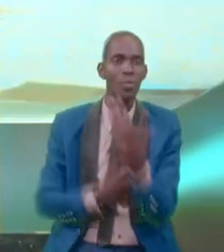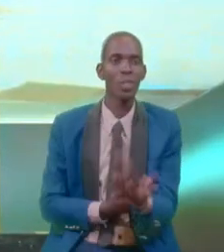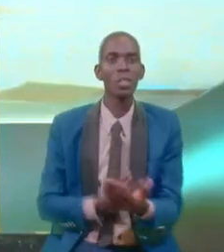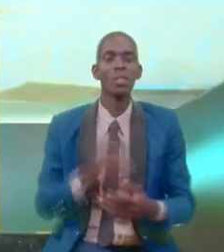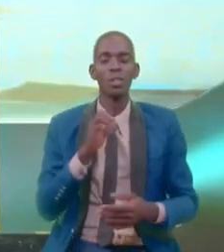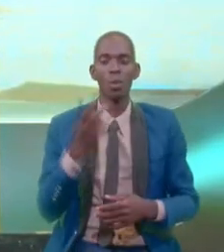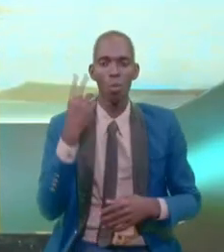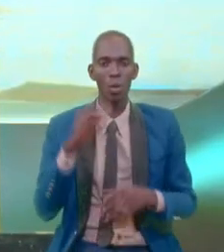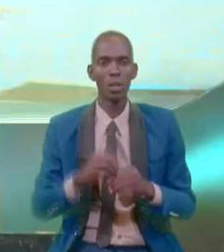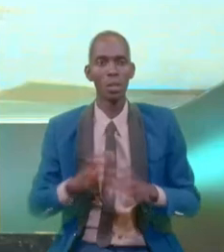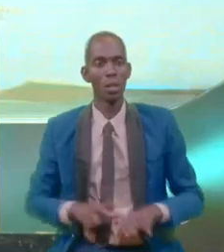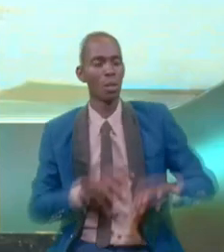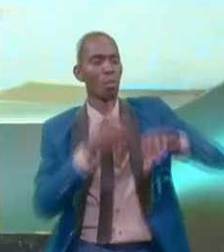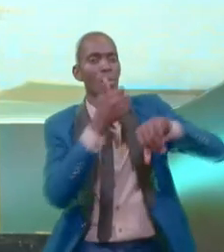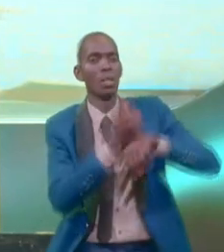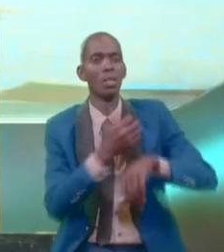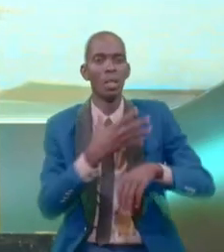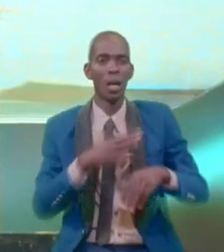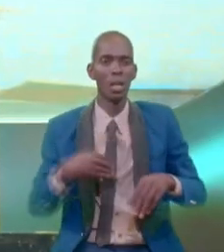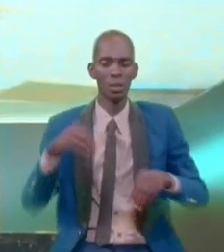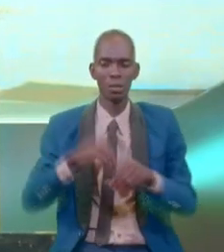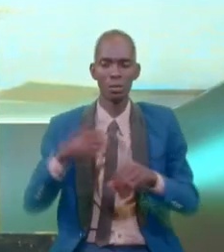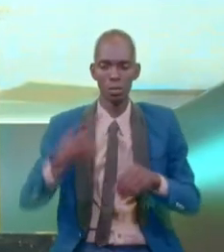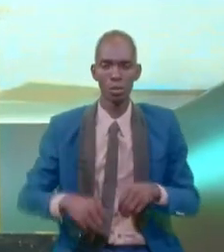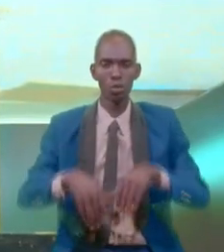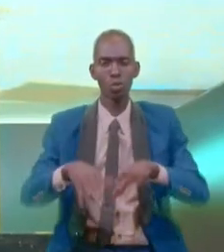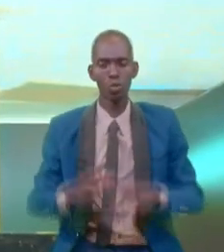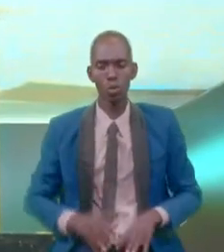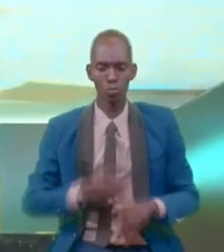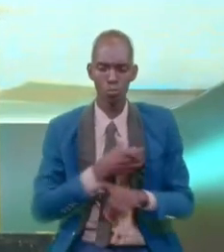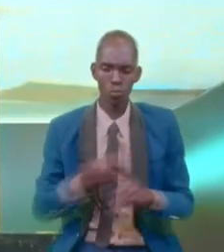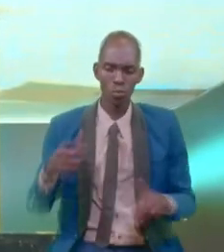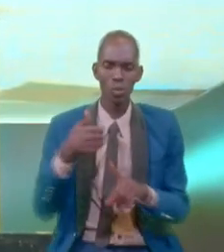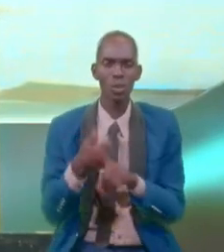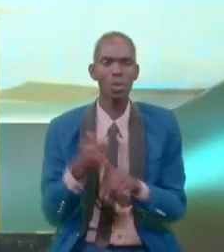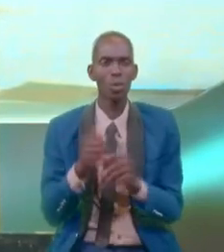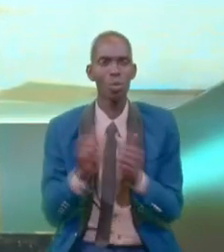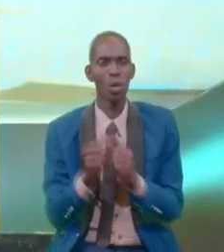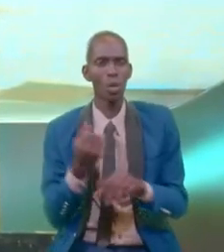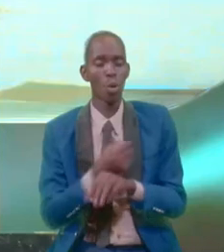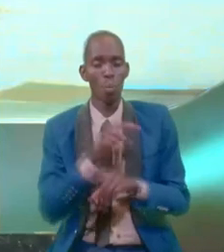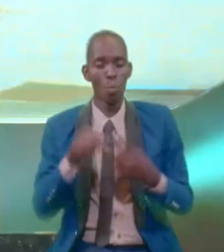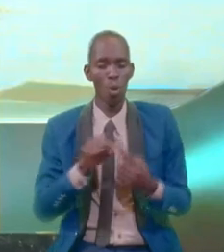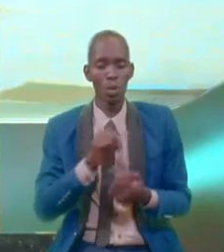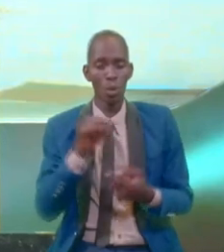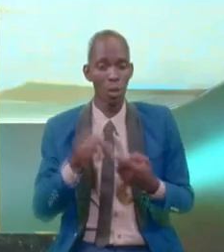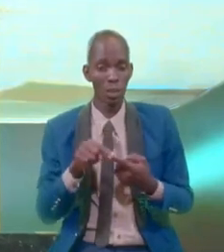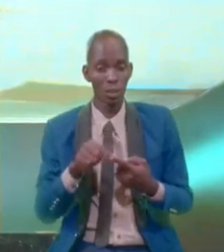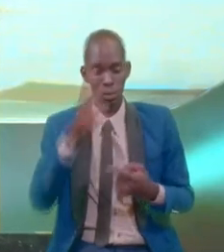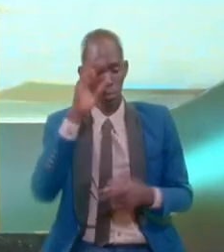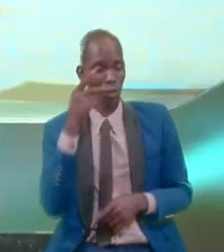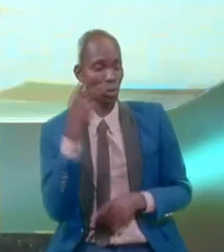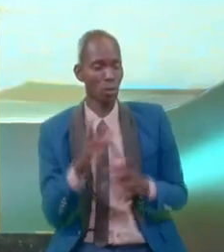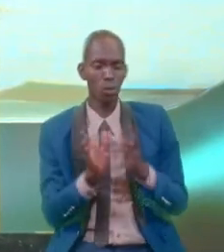cesse nuit et jour dans les sépulcres et sur les montagnes, criant et se meurtrissant avec des pierres. Ayant vu Jésus de loin,